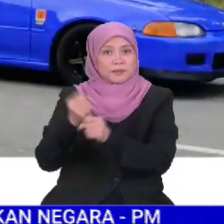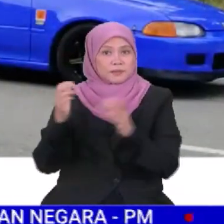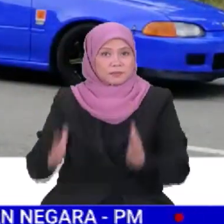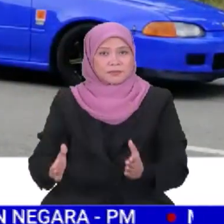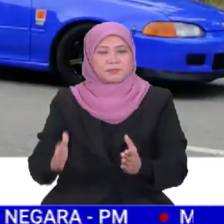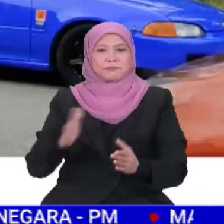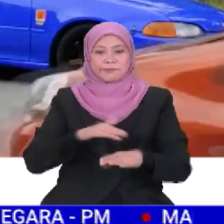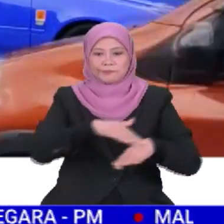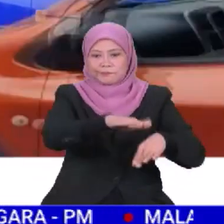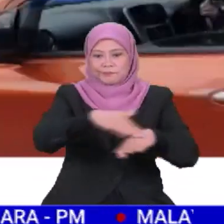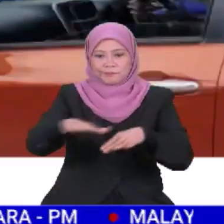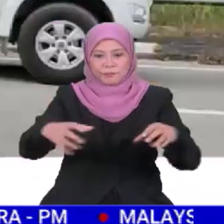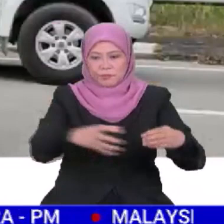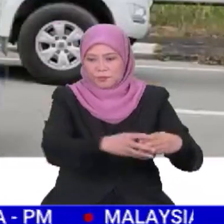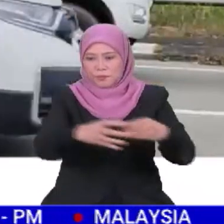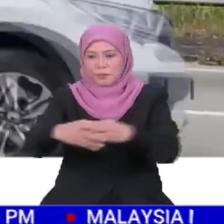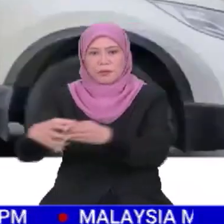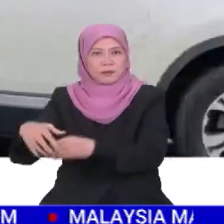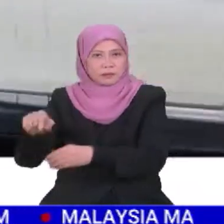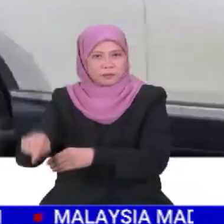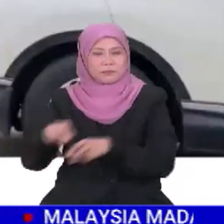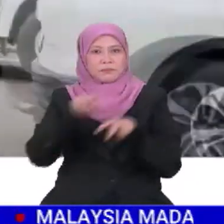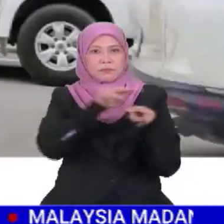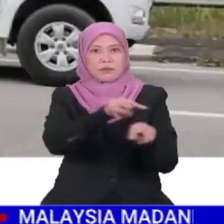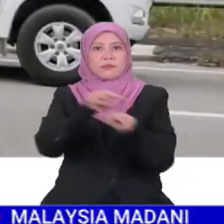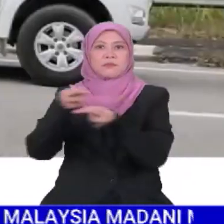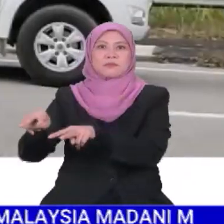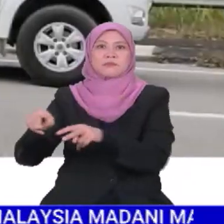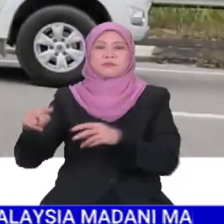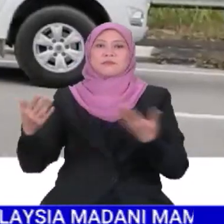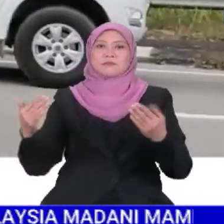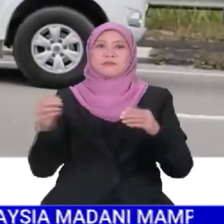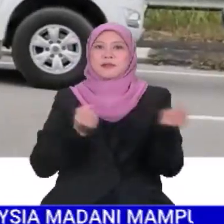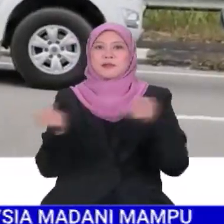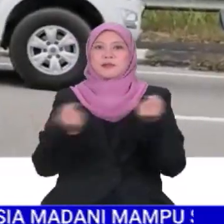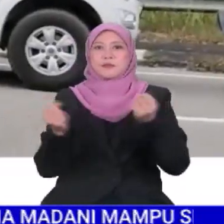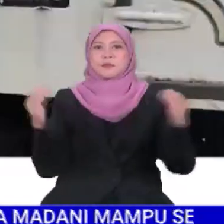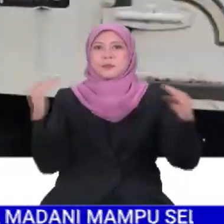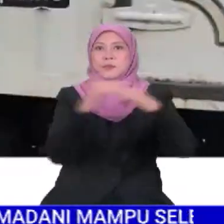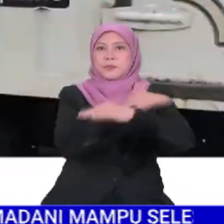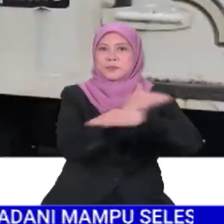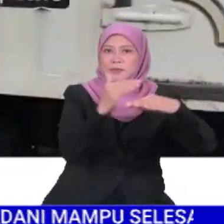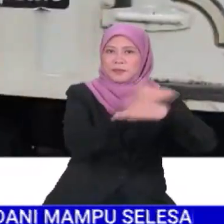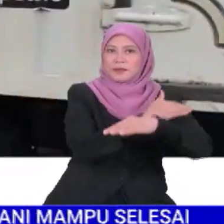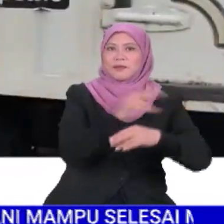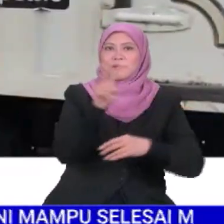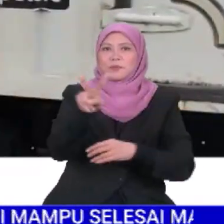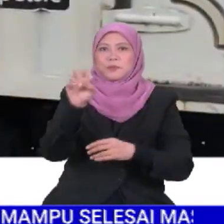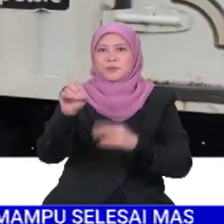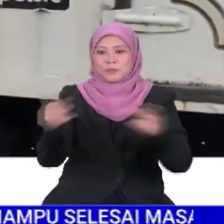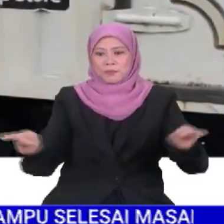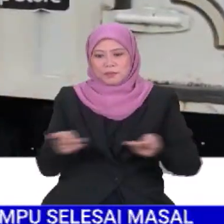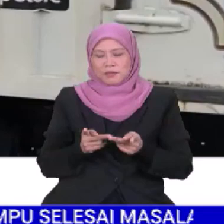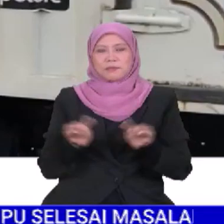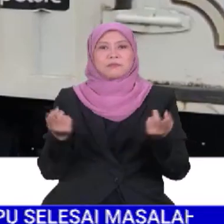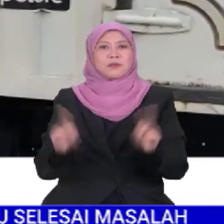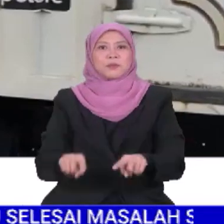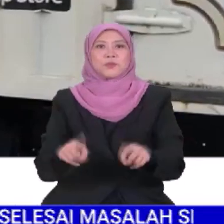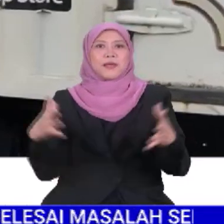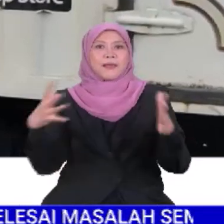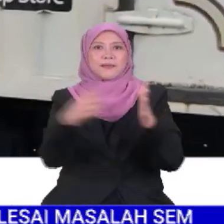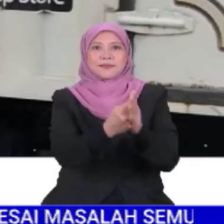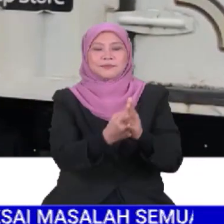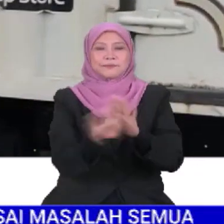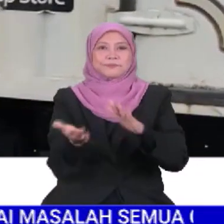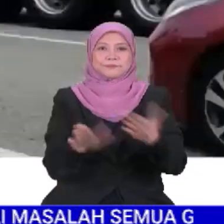ditugaskan di lokasi strategik bagi memastikan kelancaran trafik dengan tumpuan terarah di 20 kawasan kerap berlaku